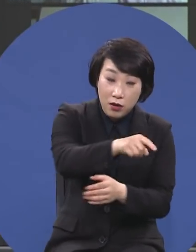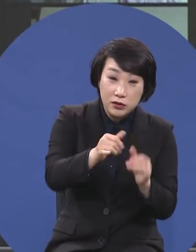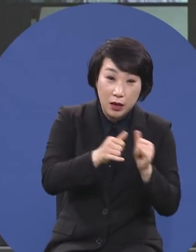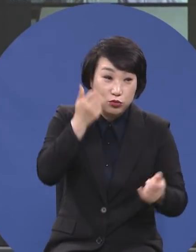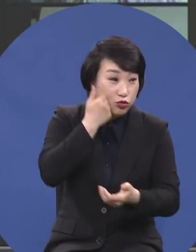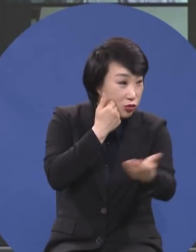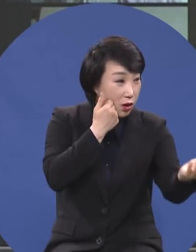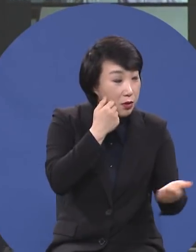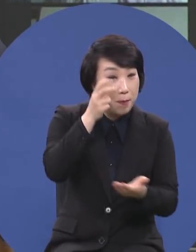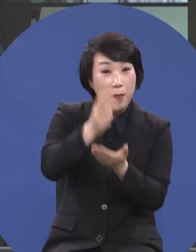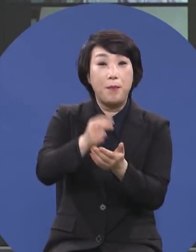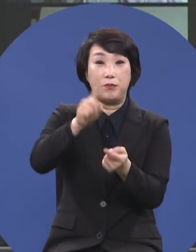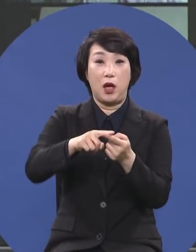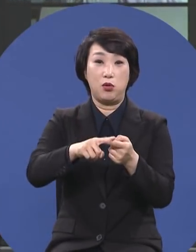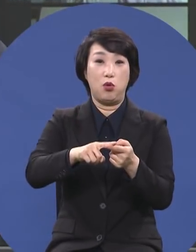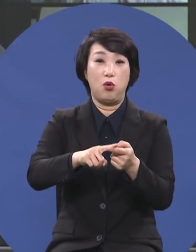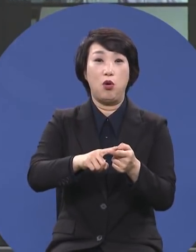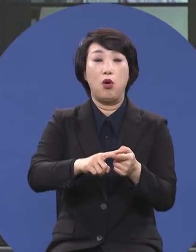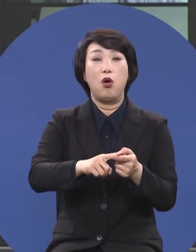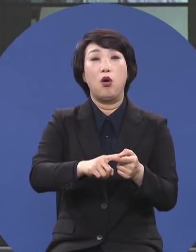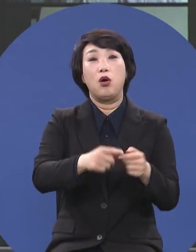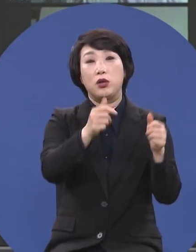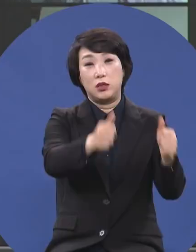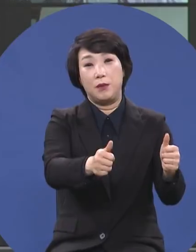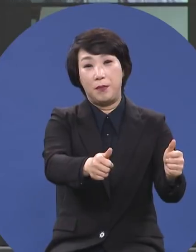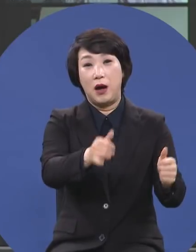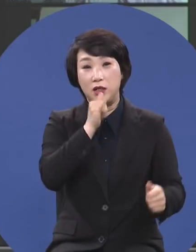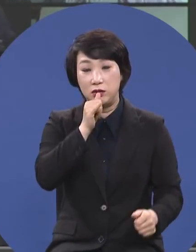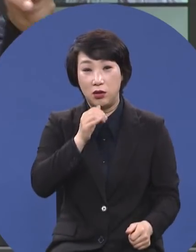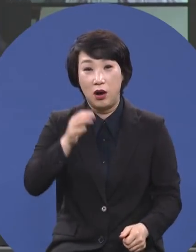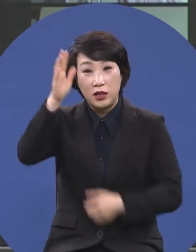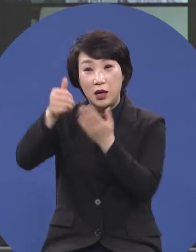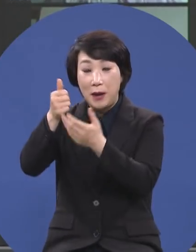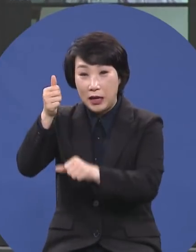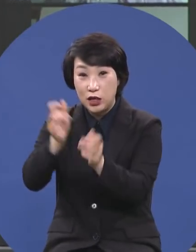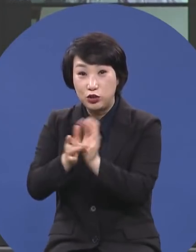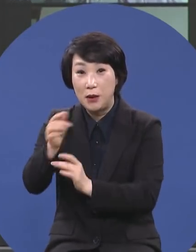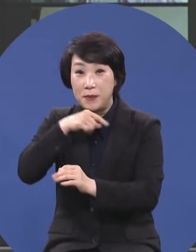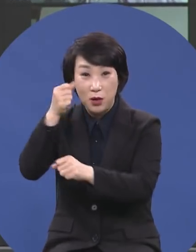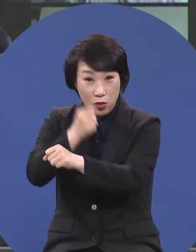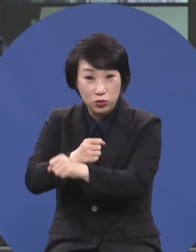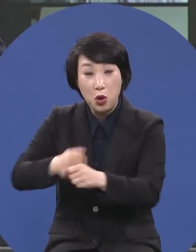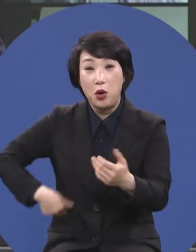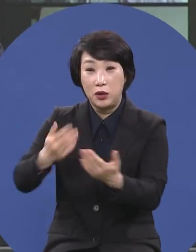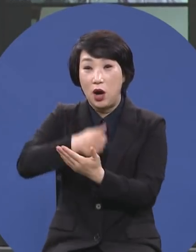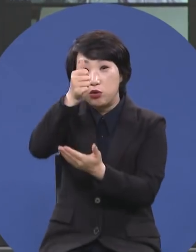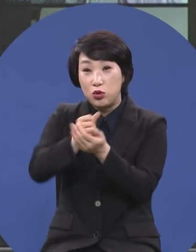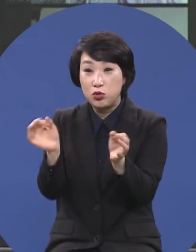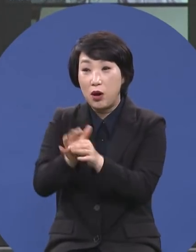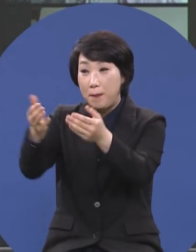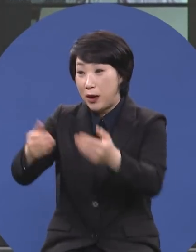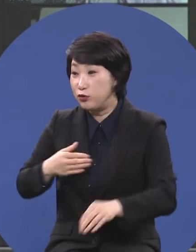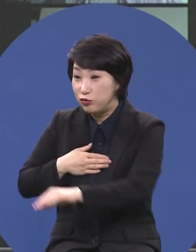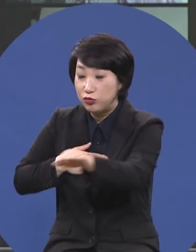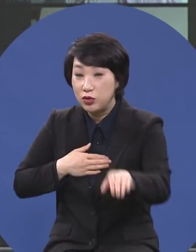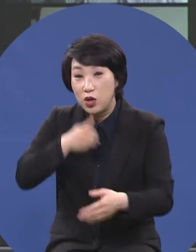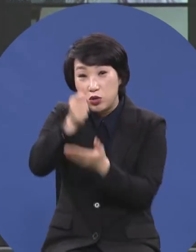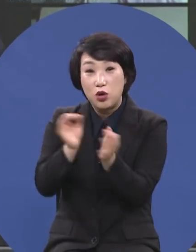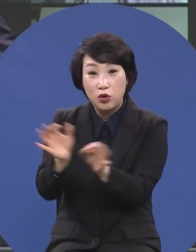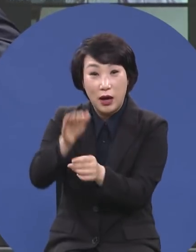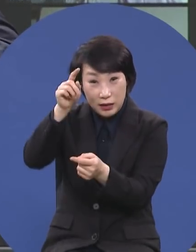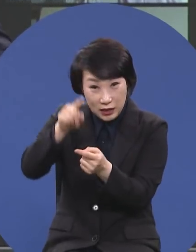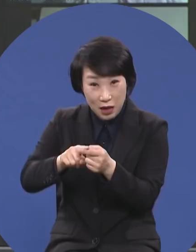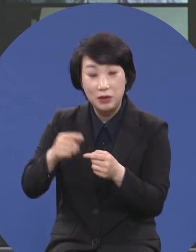이탈된다는 법대로 처리할 것이요 하나님의 아들의 피의 공로로 회개하고 속죄받은 자는 속죄받은